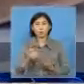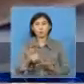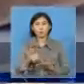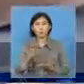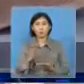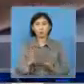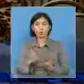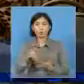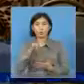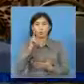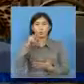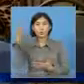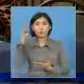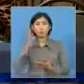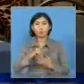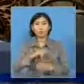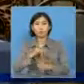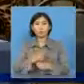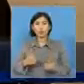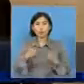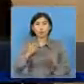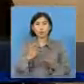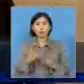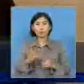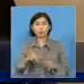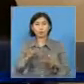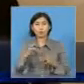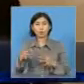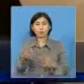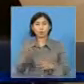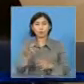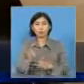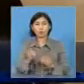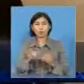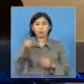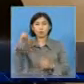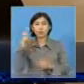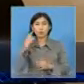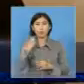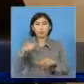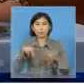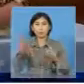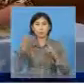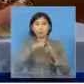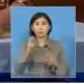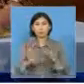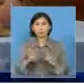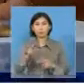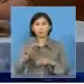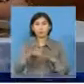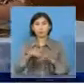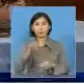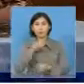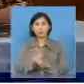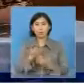үзбейді. Жастайынан білім алады, жұмыс істеуге ұмтылады. Мәдениет саласына келгенге дейін 10 жыл саңырауларға арналған оқу өндірістік кәсіпорында тігінші